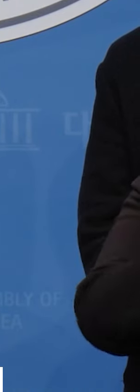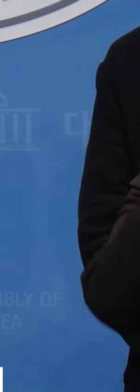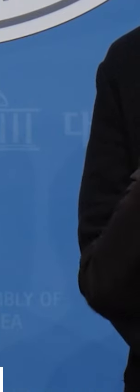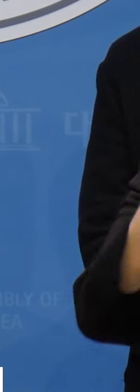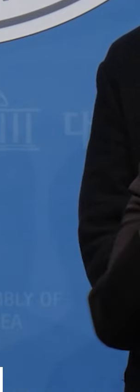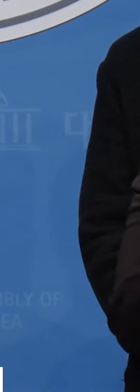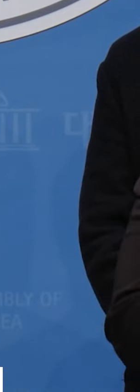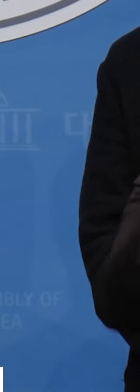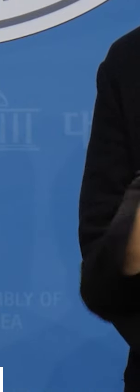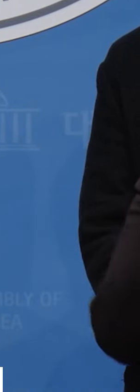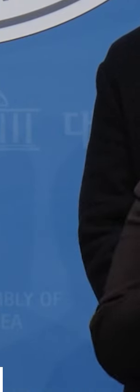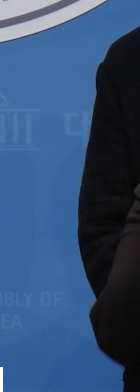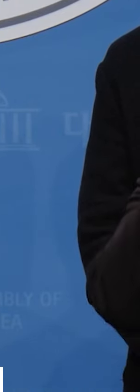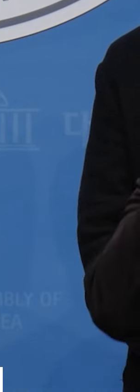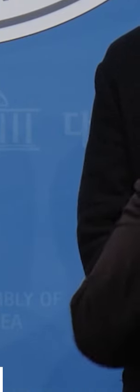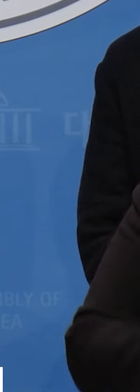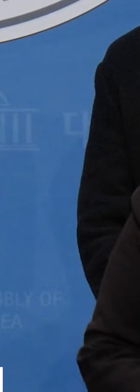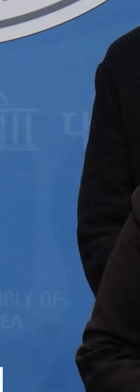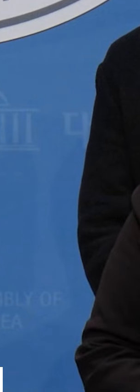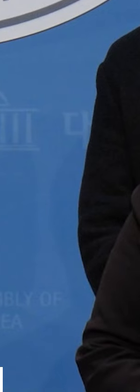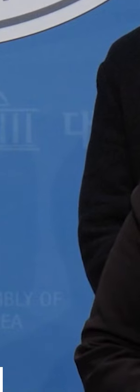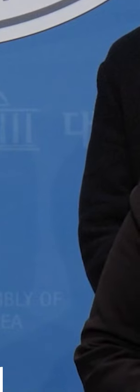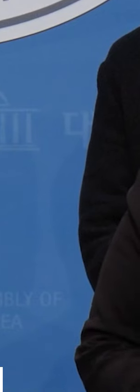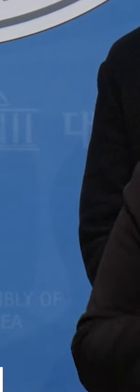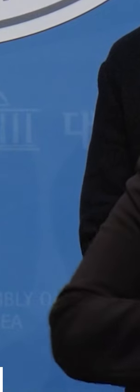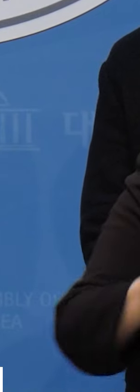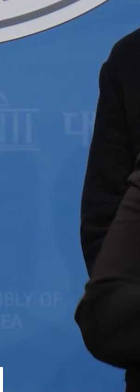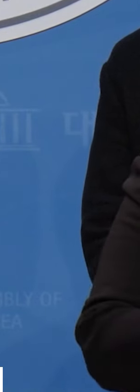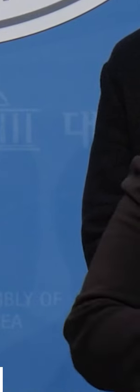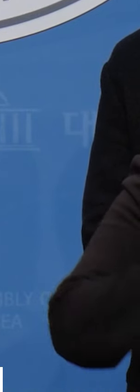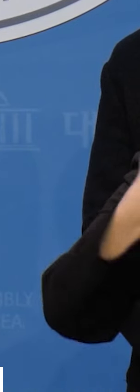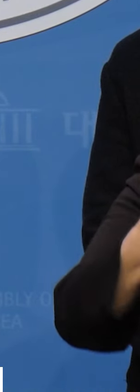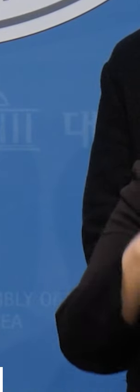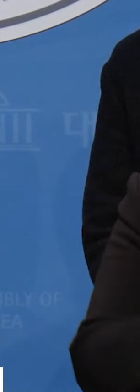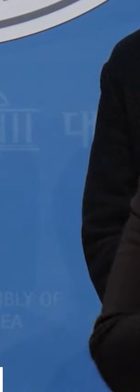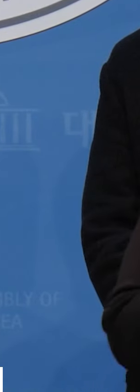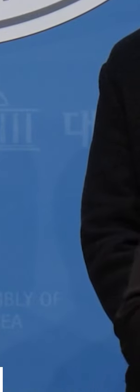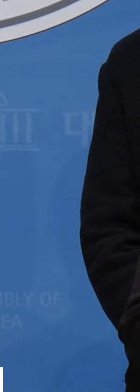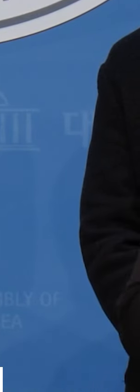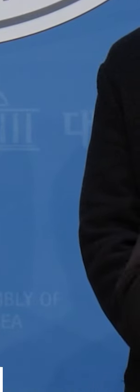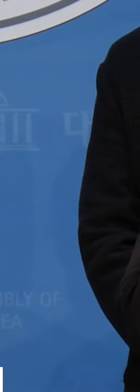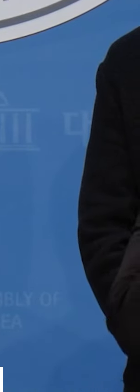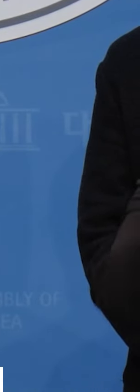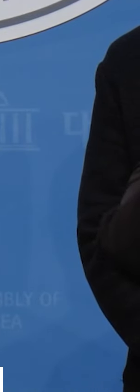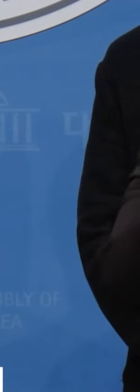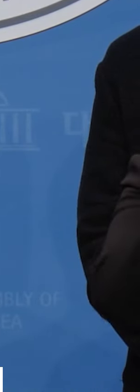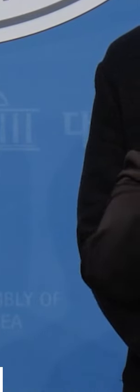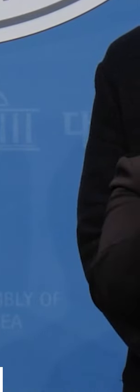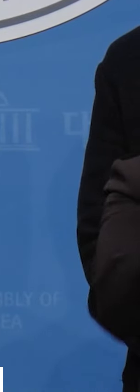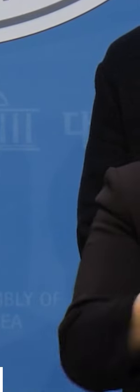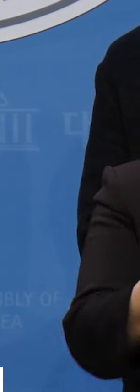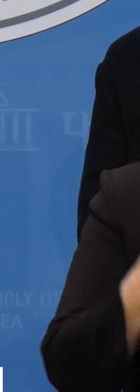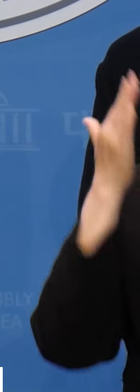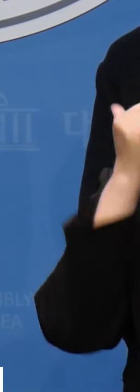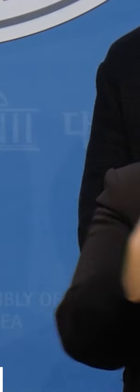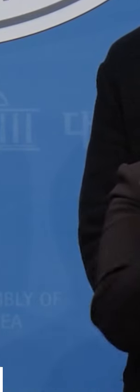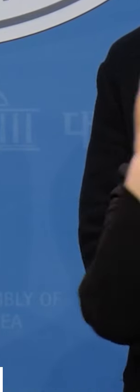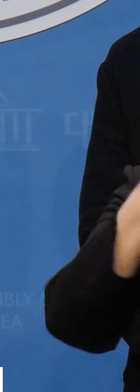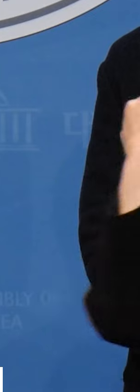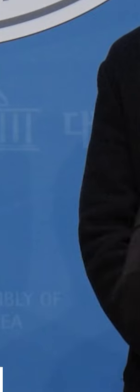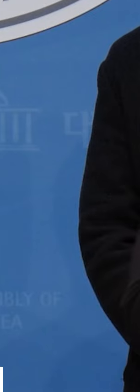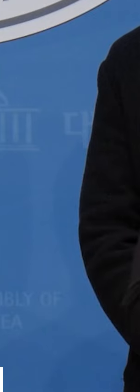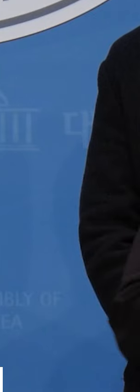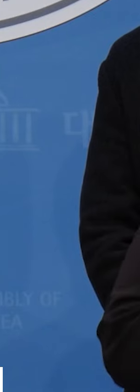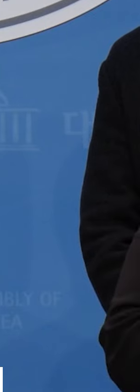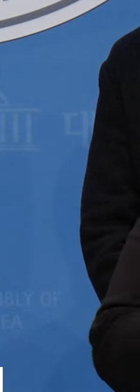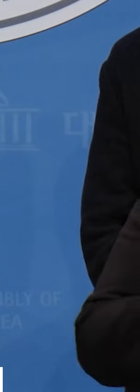보시기 바랍니다. 오히려 4.19 혁명으로 사실상의 이승만 전 대통령 탄핵을 이끌어낸